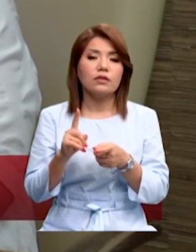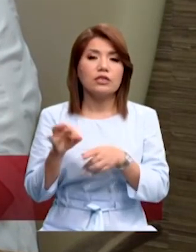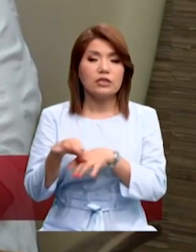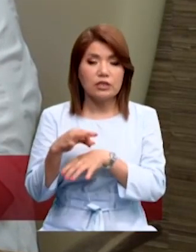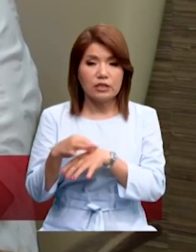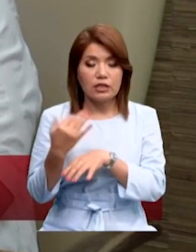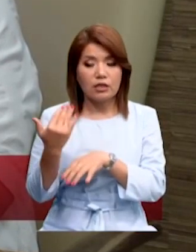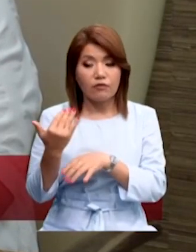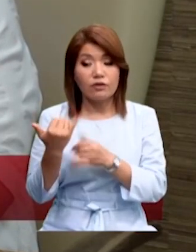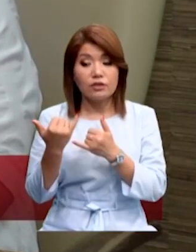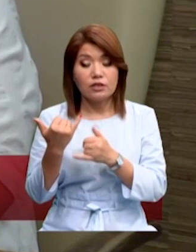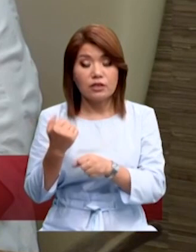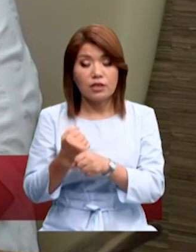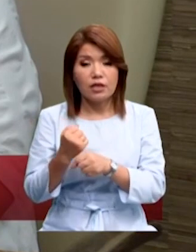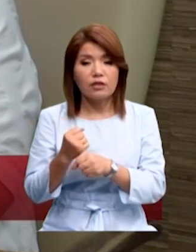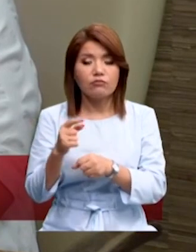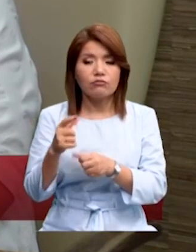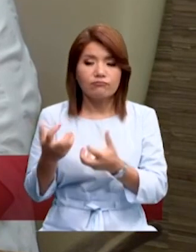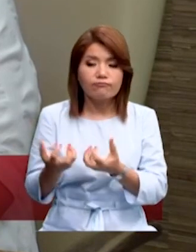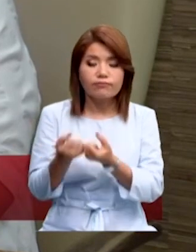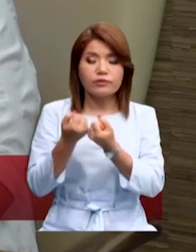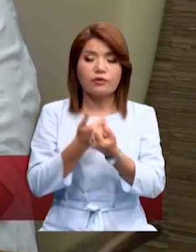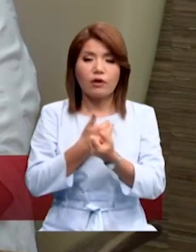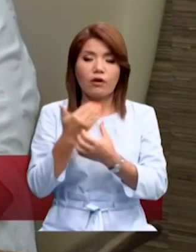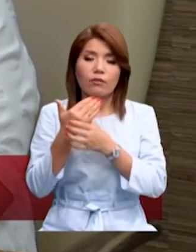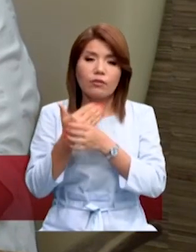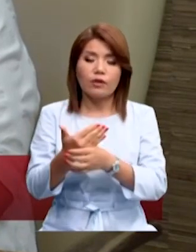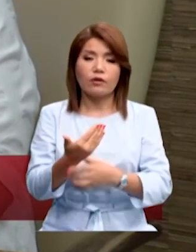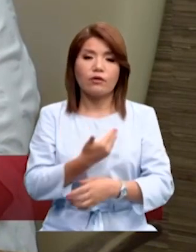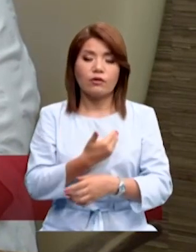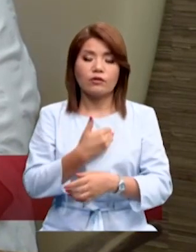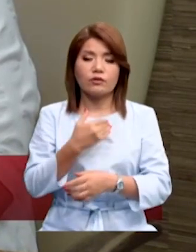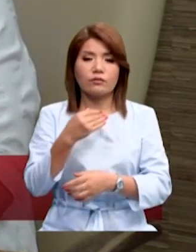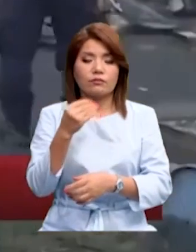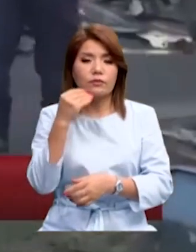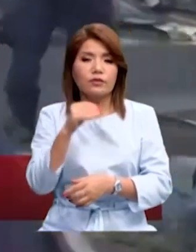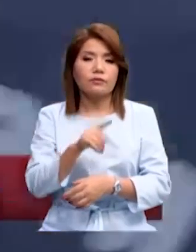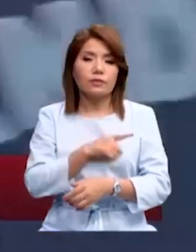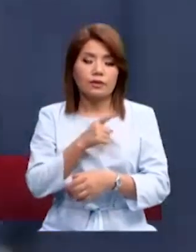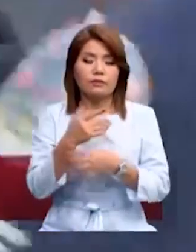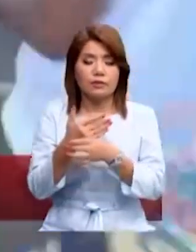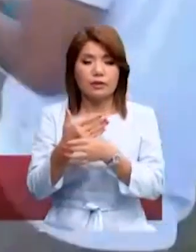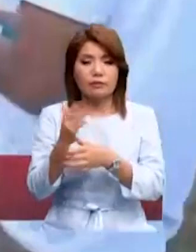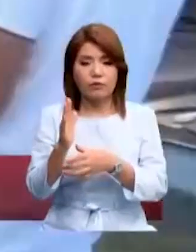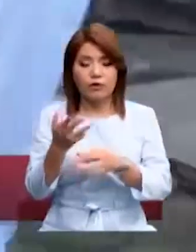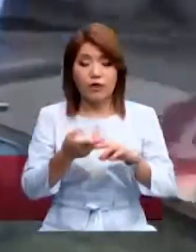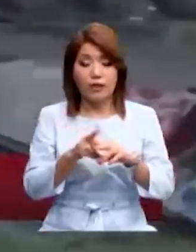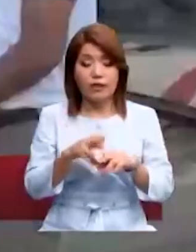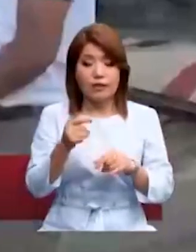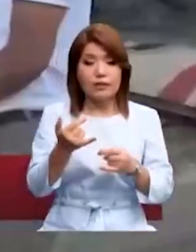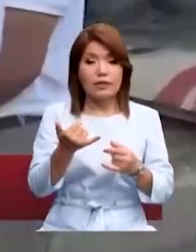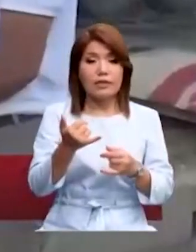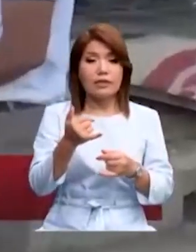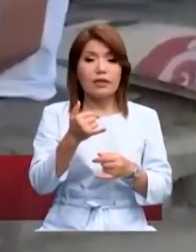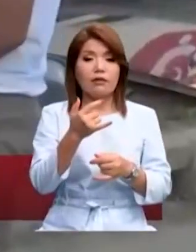жены, сейчас делаются все попытки, чтобы ей оказать квалифицированную помощь. Сейчас состояние казахстанки критическое.